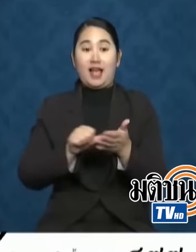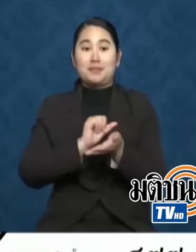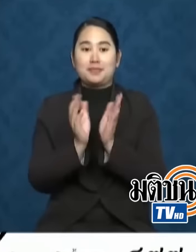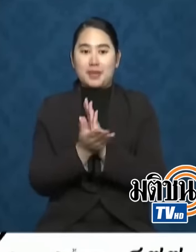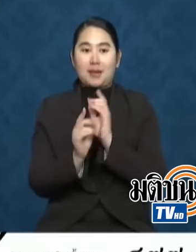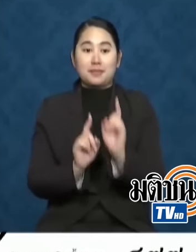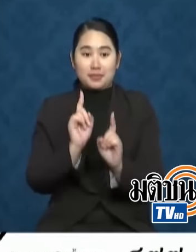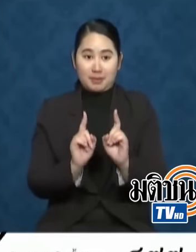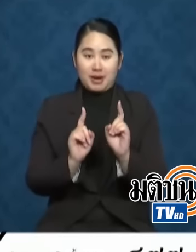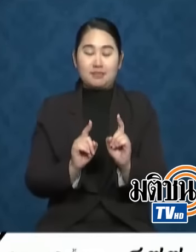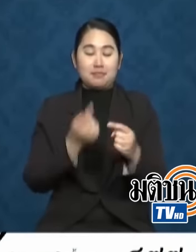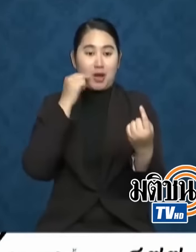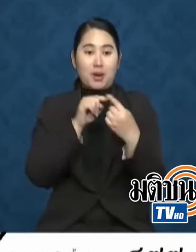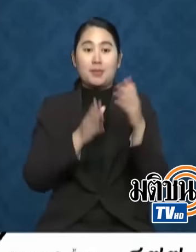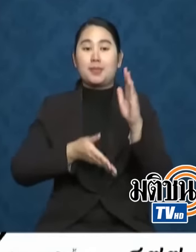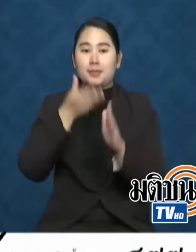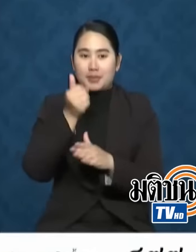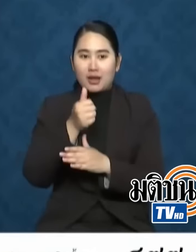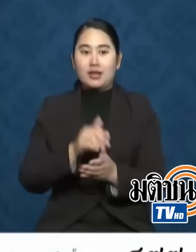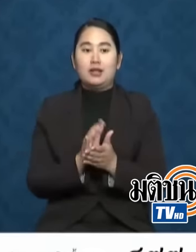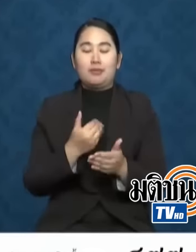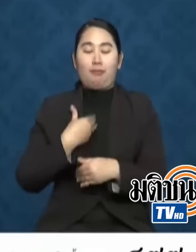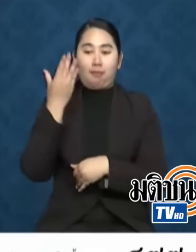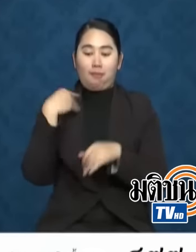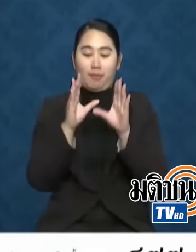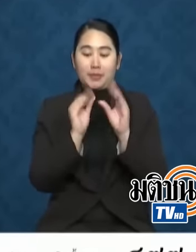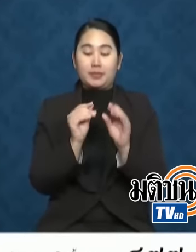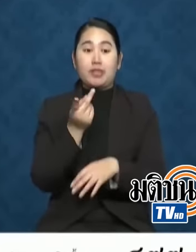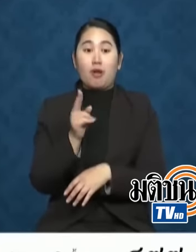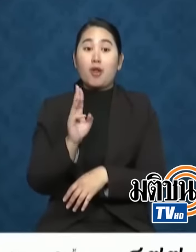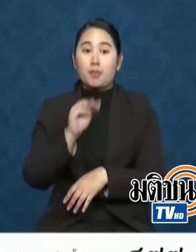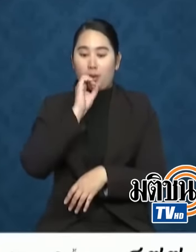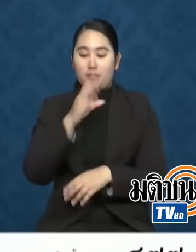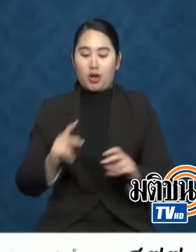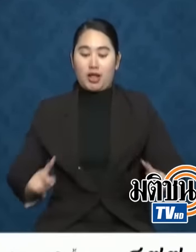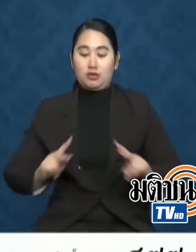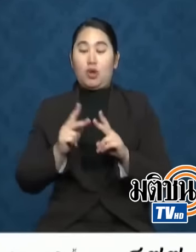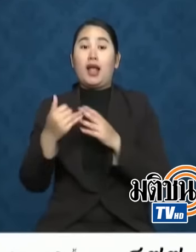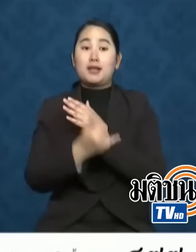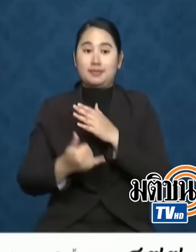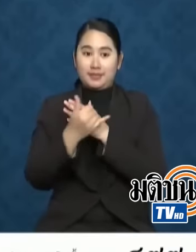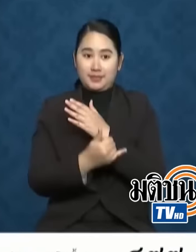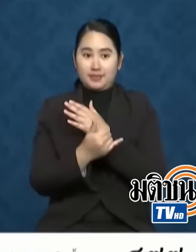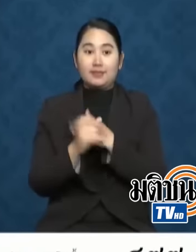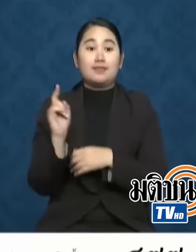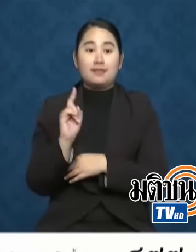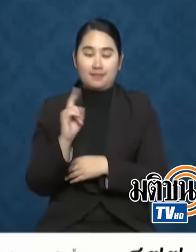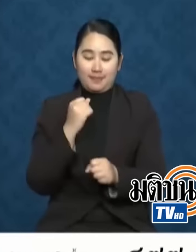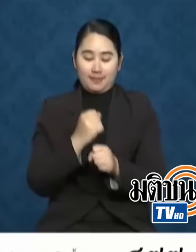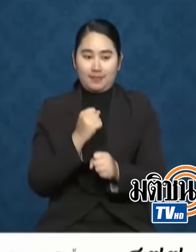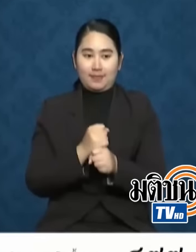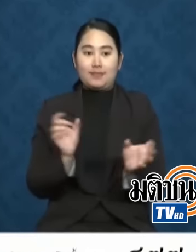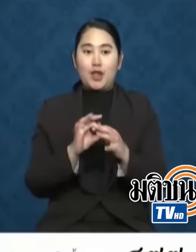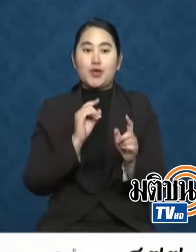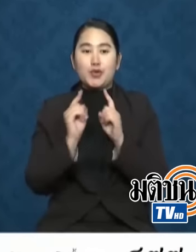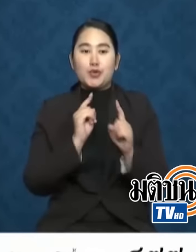ทธิ์ด้วยและจากที่ประชุมคณะรัฐมนตรีได้ให้กระทรวงต่างประเทศดำเนินการด้าน